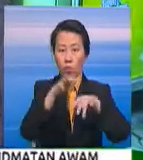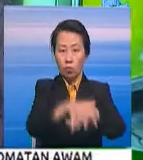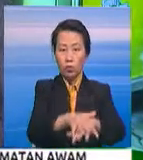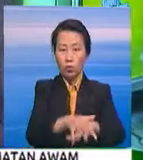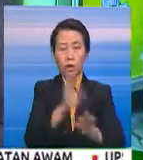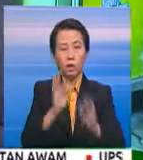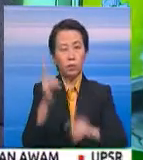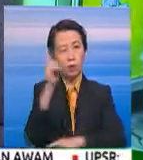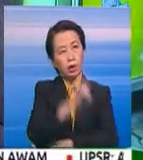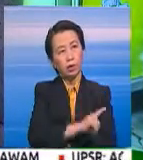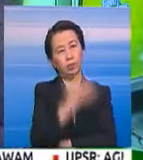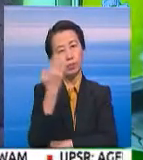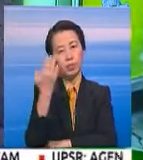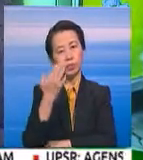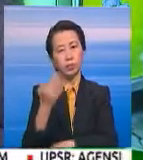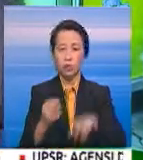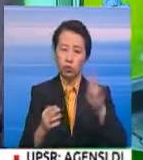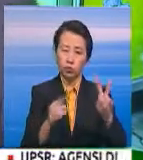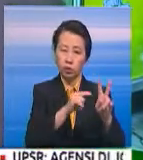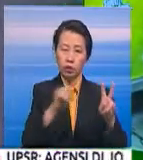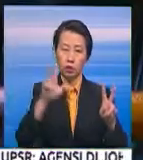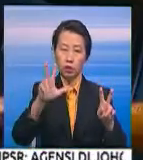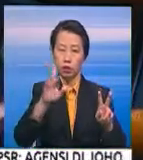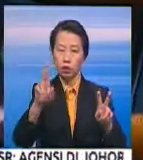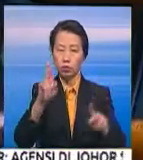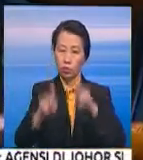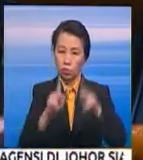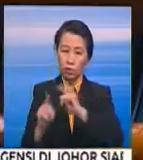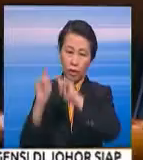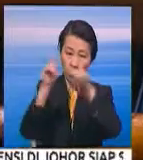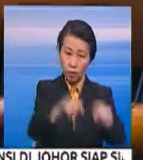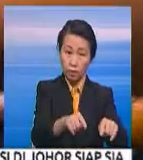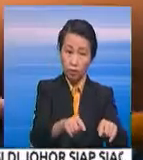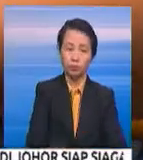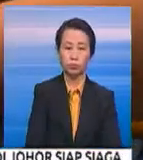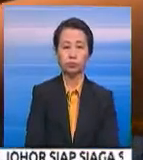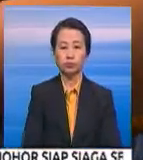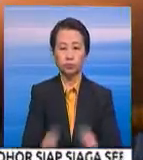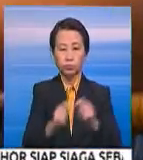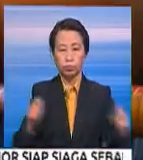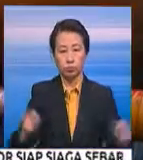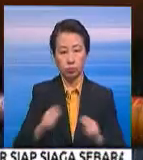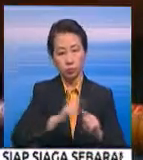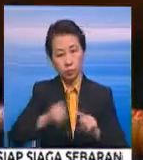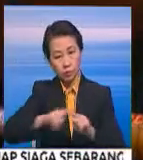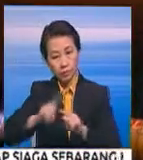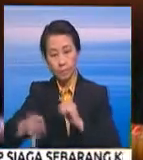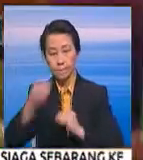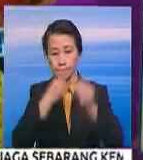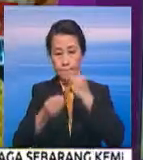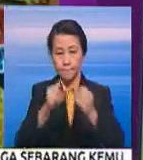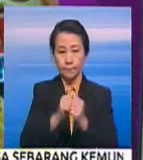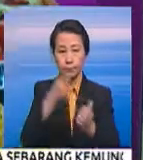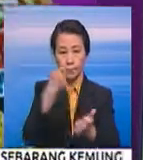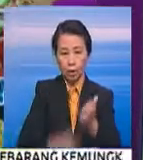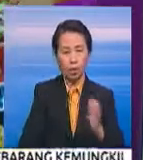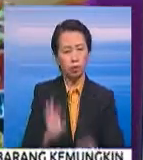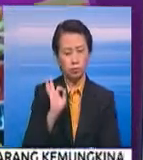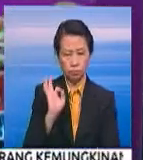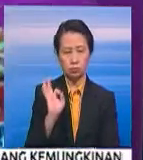weekday, lebih kurang dalam 2,000 atau 3,000 sahaja. Tapak menawarkan pelbagai variasi makanan dengan harga